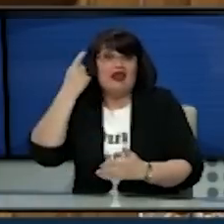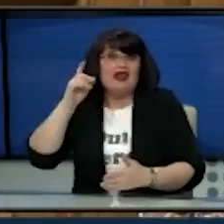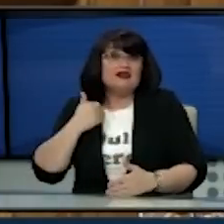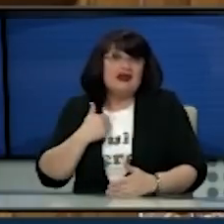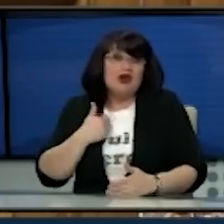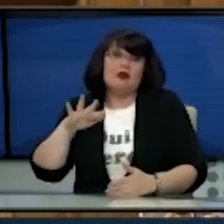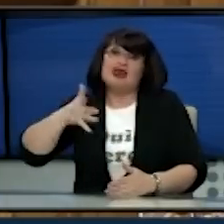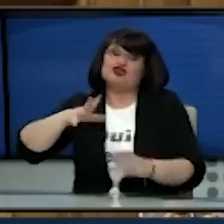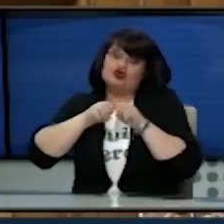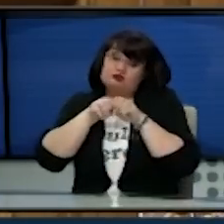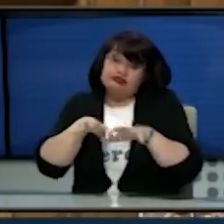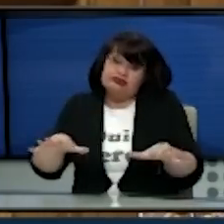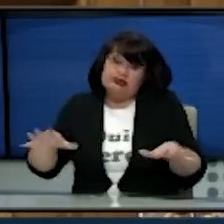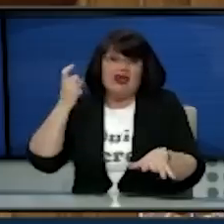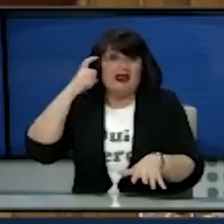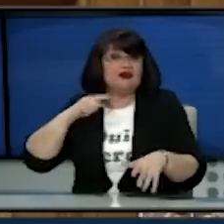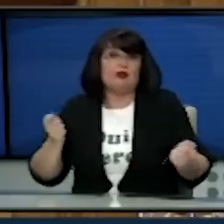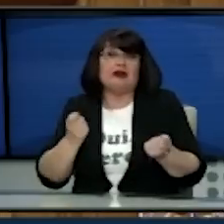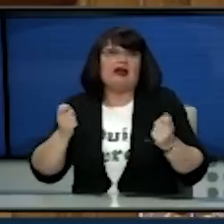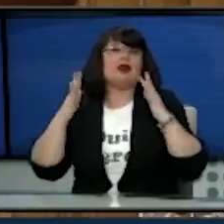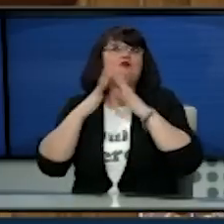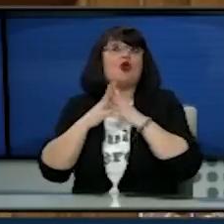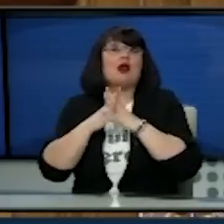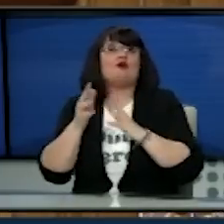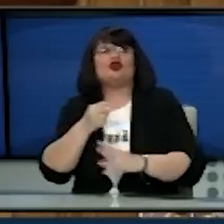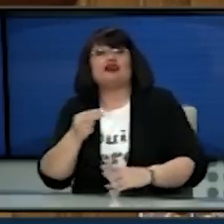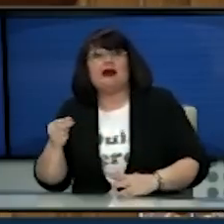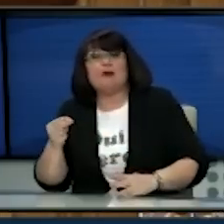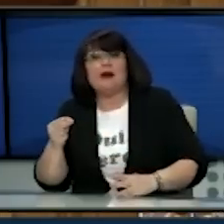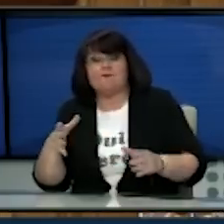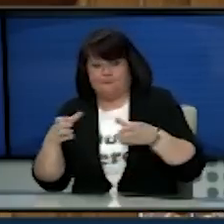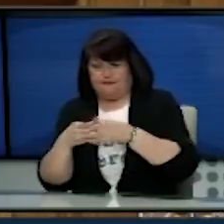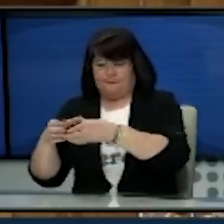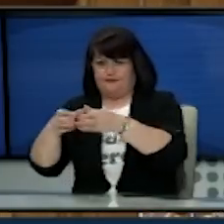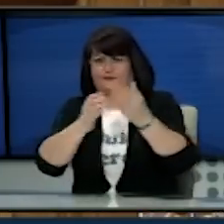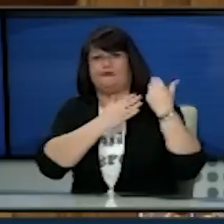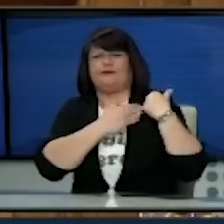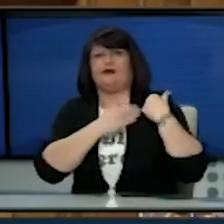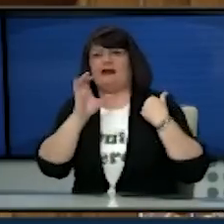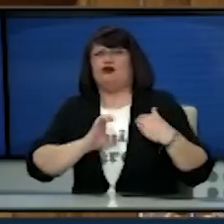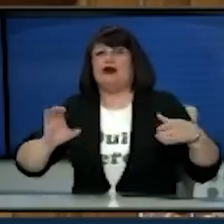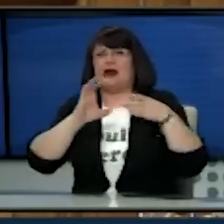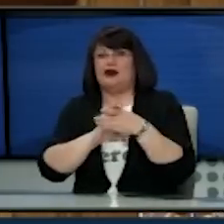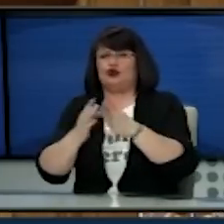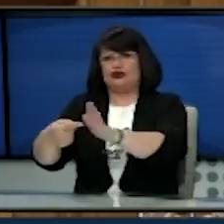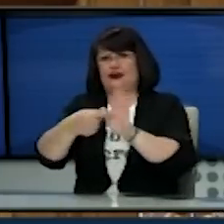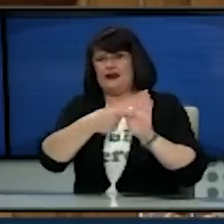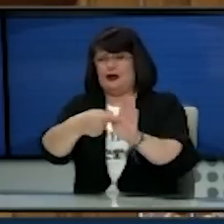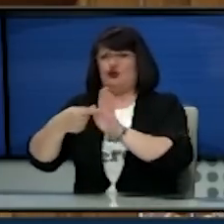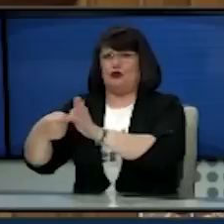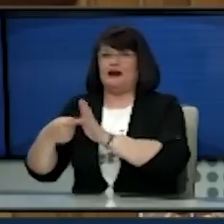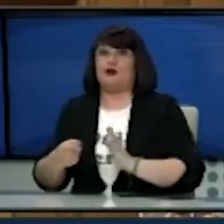δεν θα επεκταθεί, όσο και αν προσπαθούν τα επιτελεία της Ευρωπαϊκής Ένωσης να εμφανίσουν μια